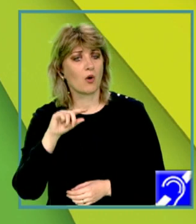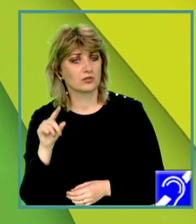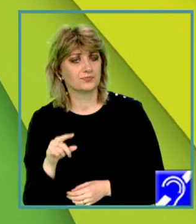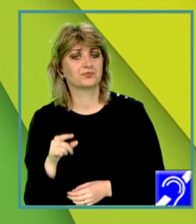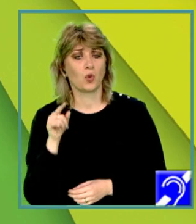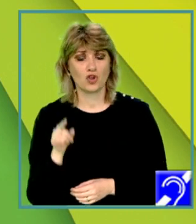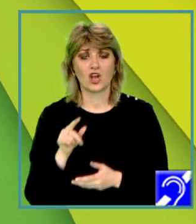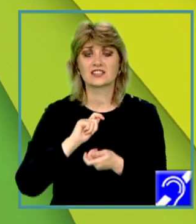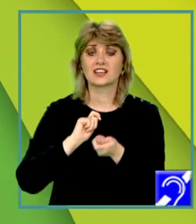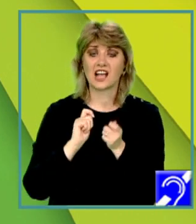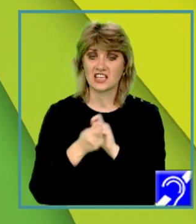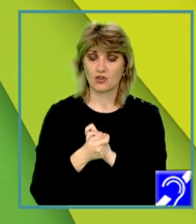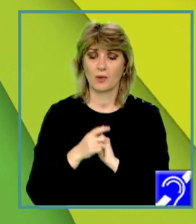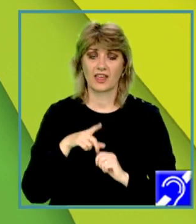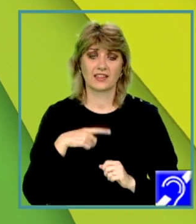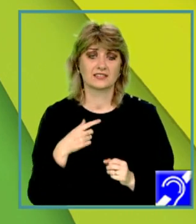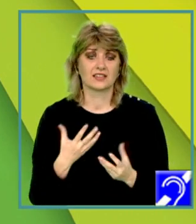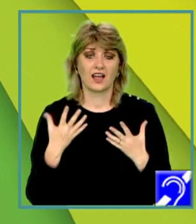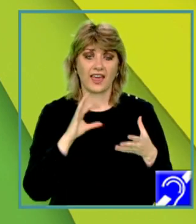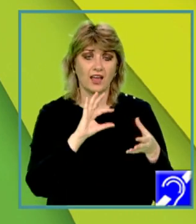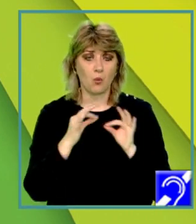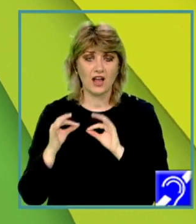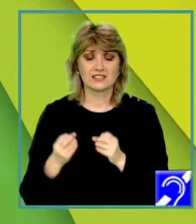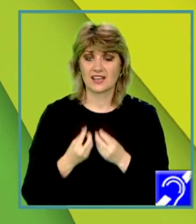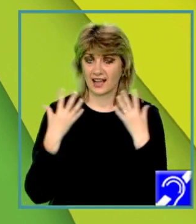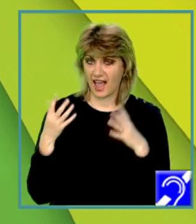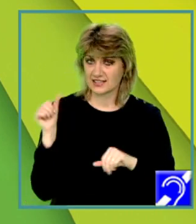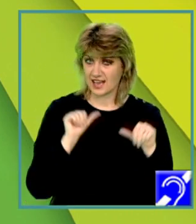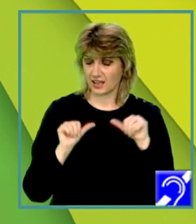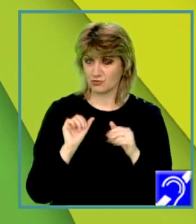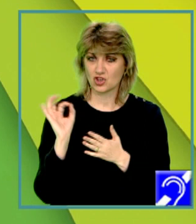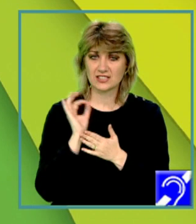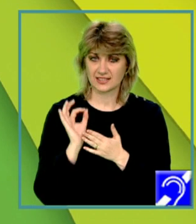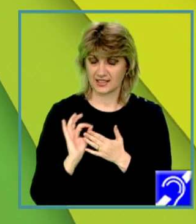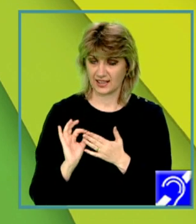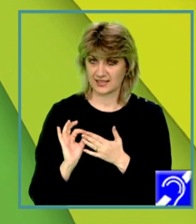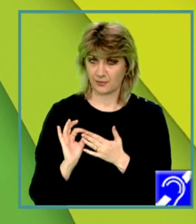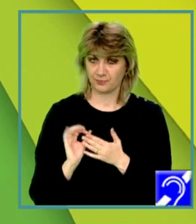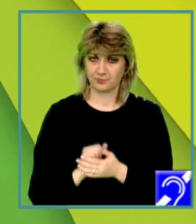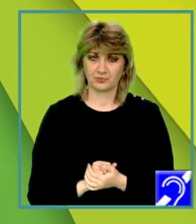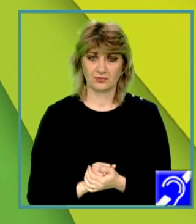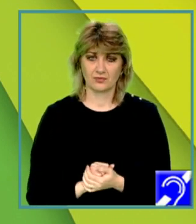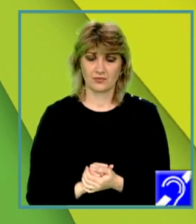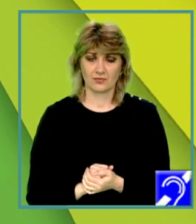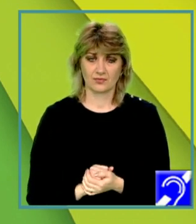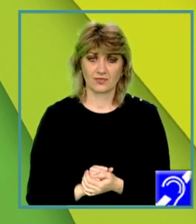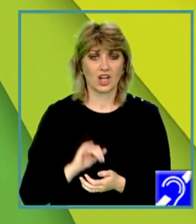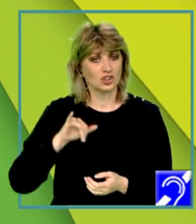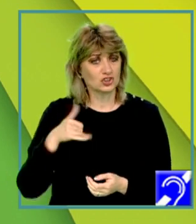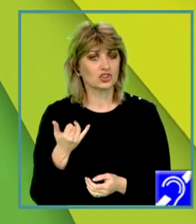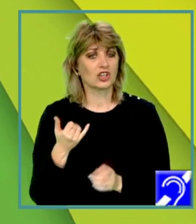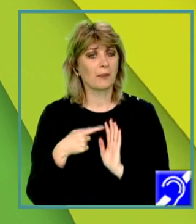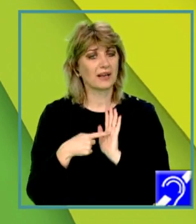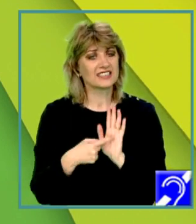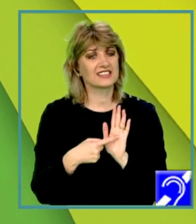acestă Trans Mara este exprimată prin ecuația reacției chimice scrisă pe panou dar și prin